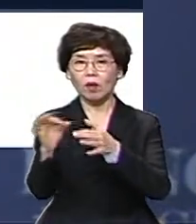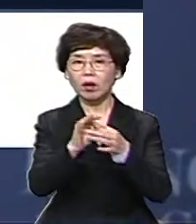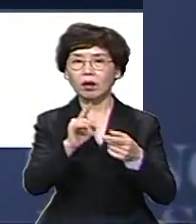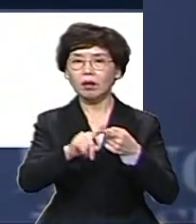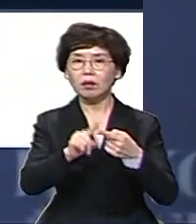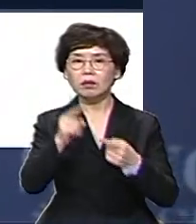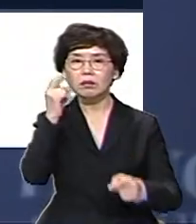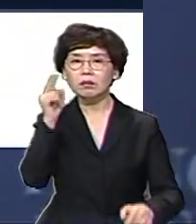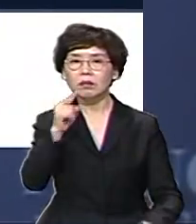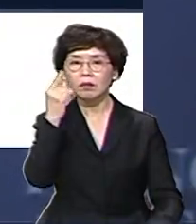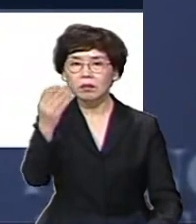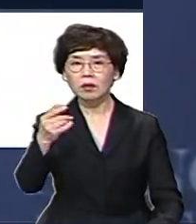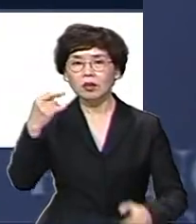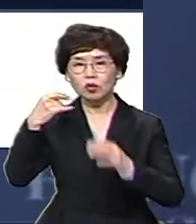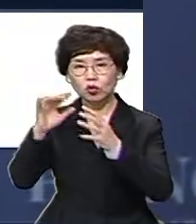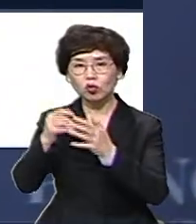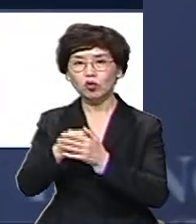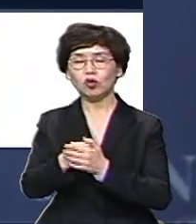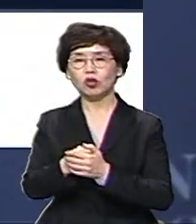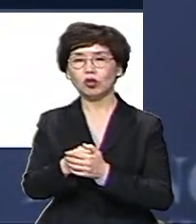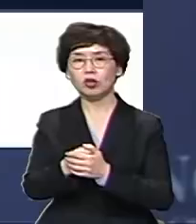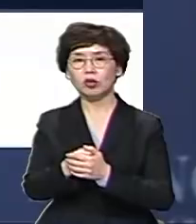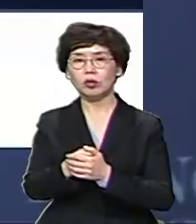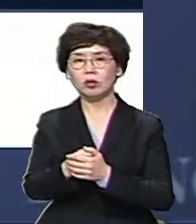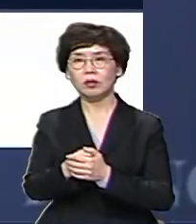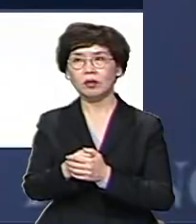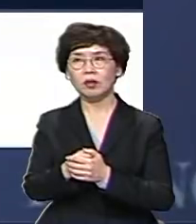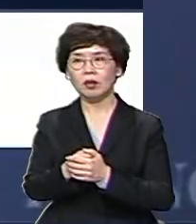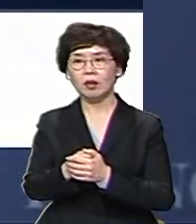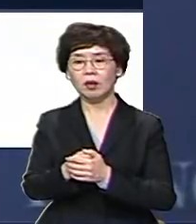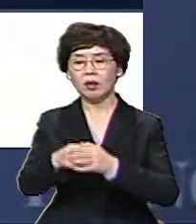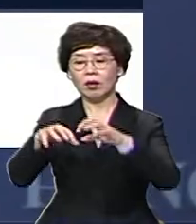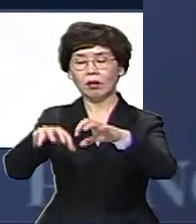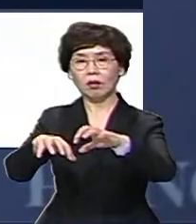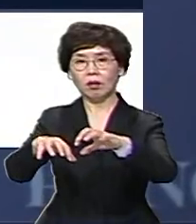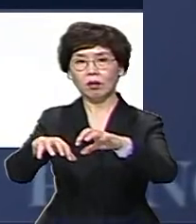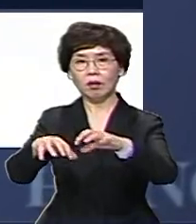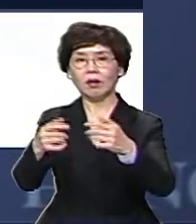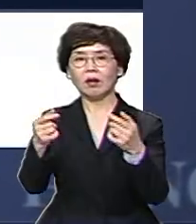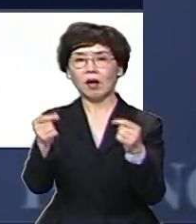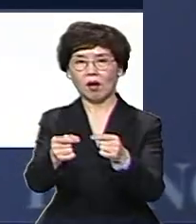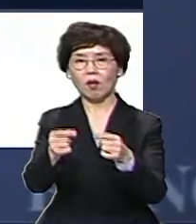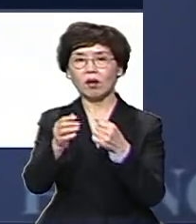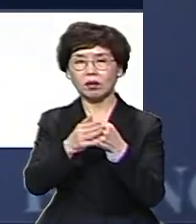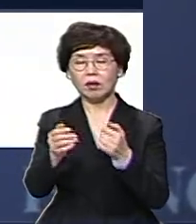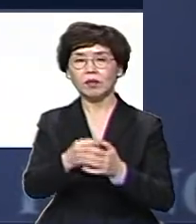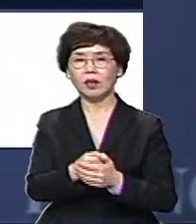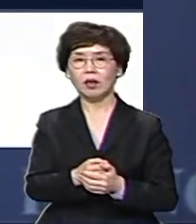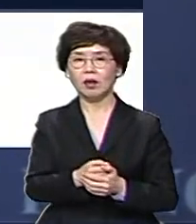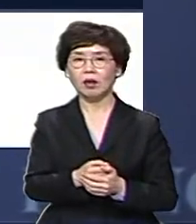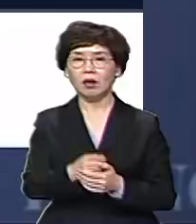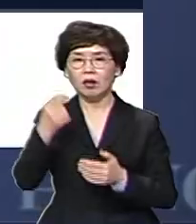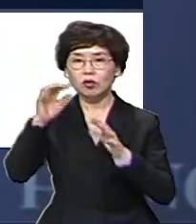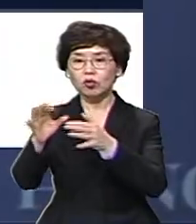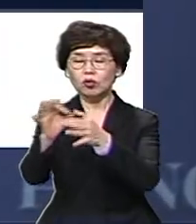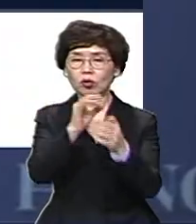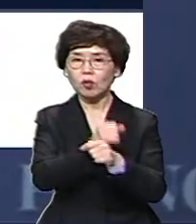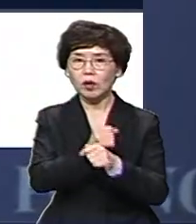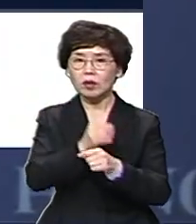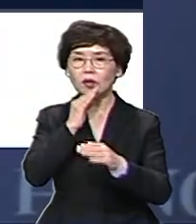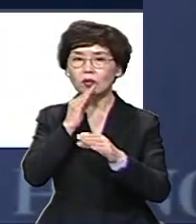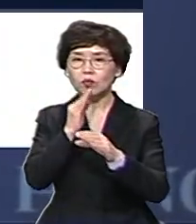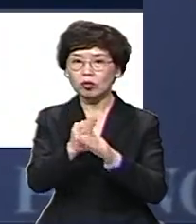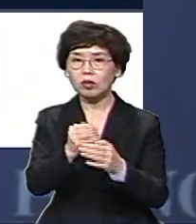그리고 남한도 그렇습니다. 그런데 지금까지 평양과 라시도 사이에 관계에 대해서